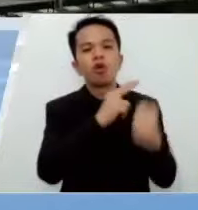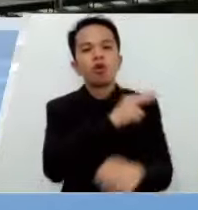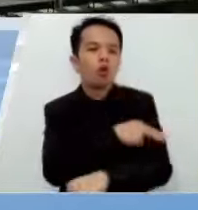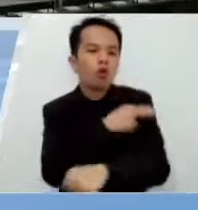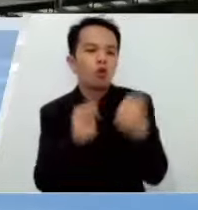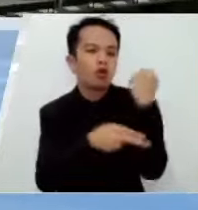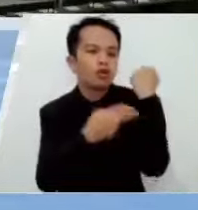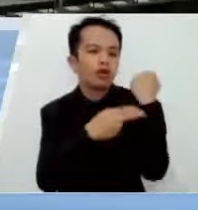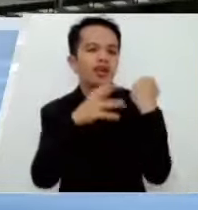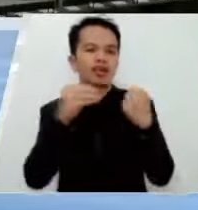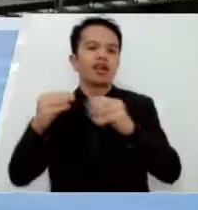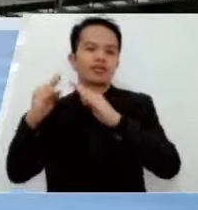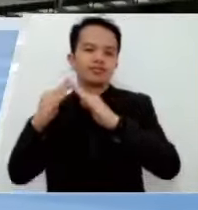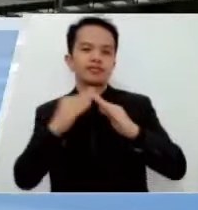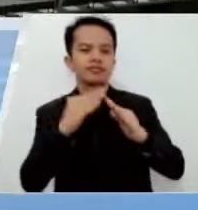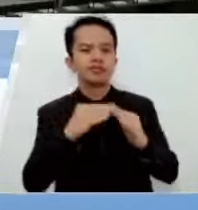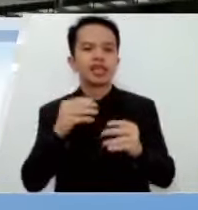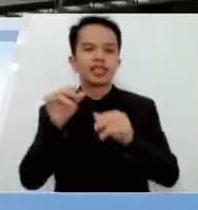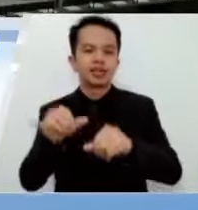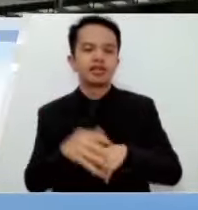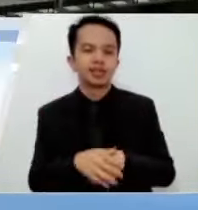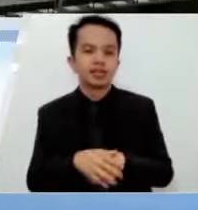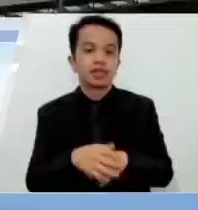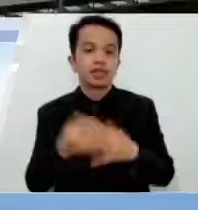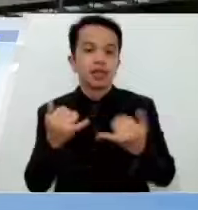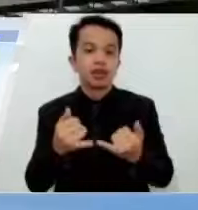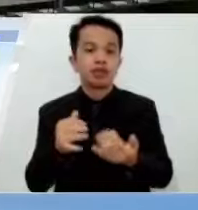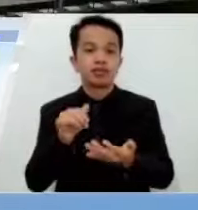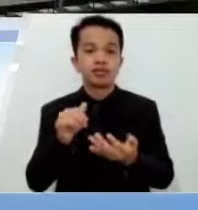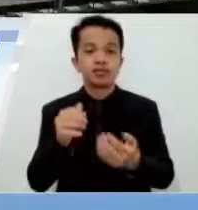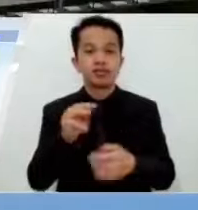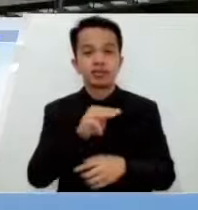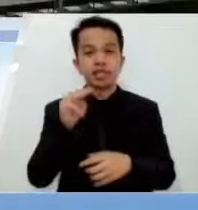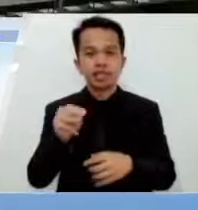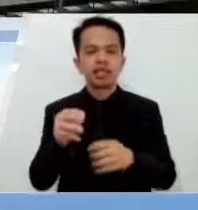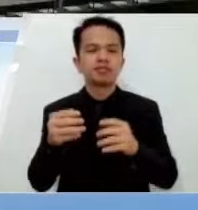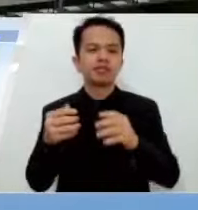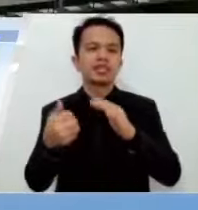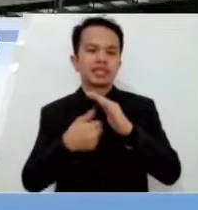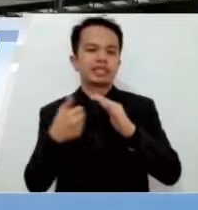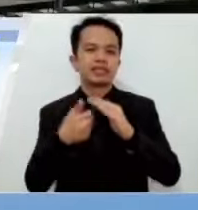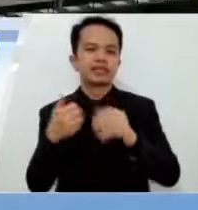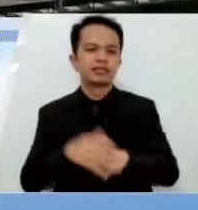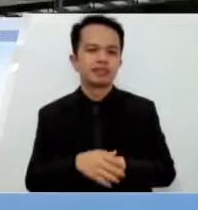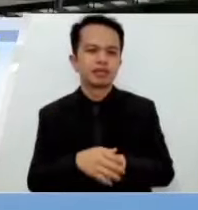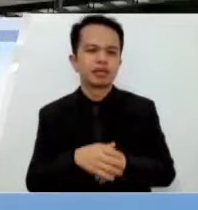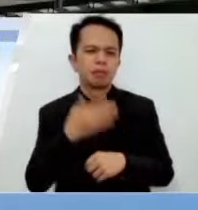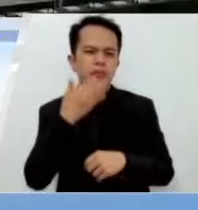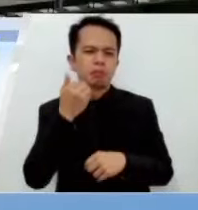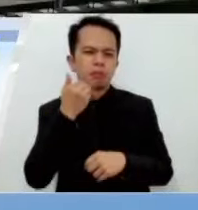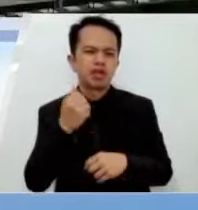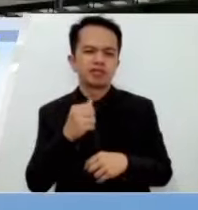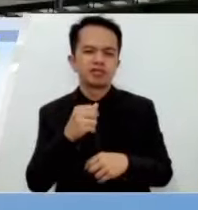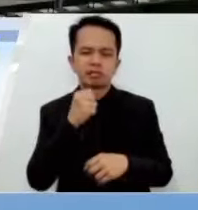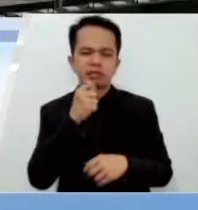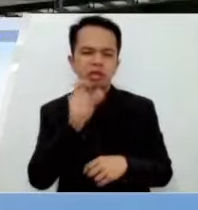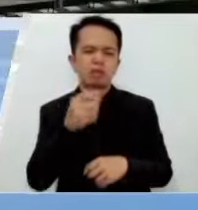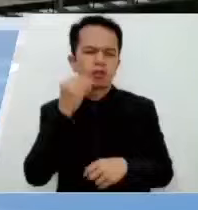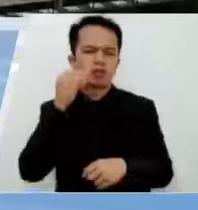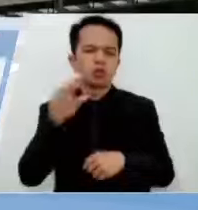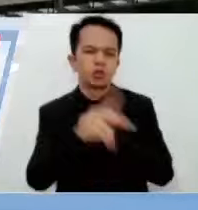staycation naman sa Metro Manila ang pinili ng ilan ngayong Semana Santa. Mas okay naman po dito kaysa umuwi pa kami ng Frabis